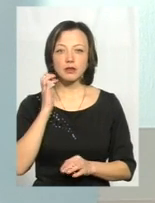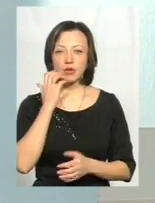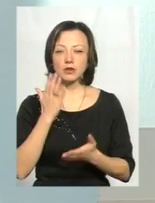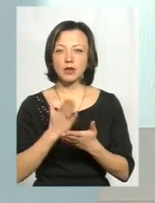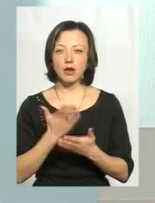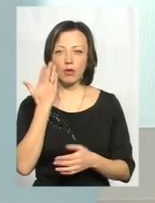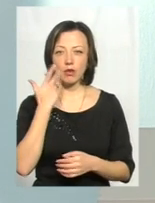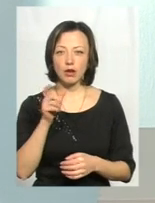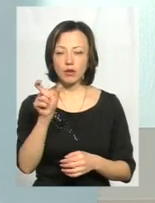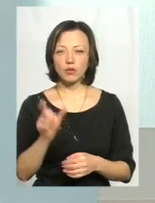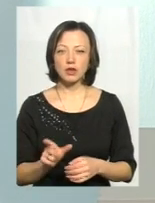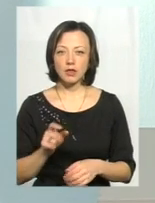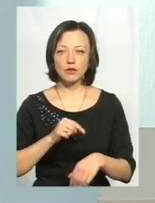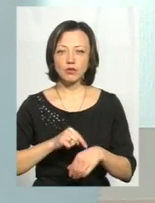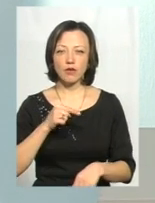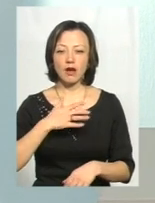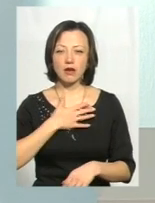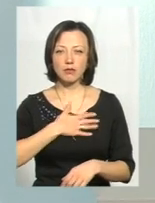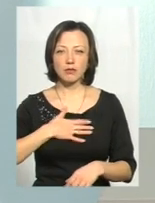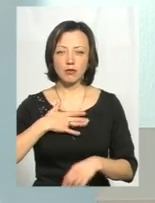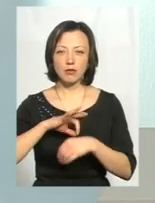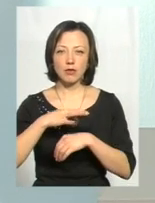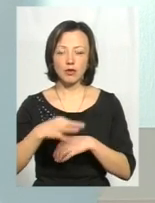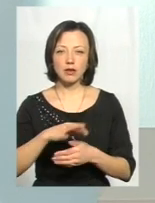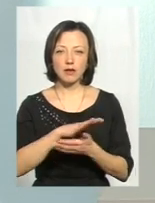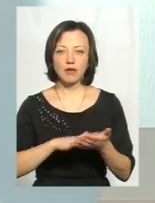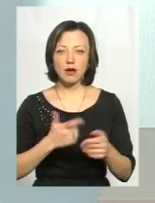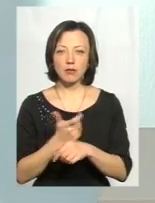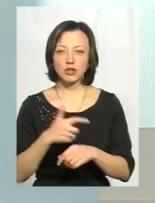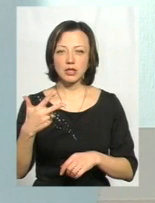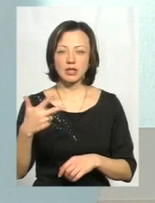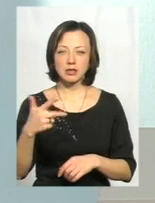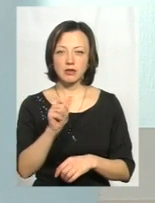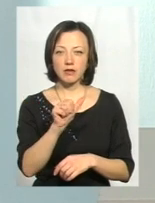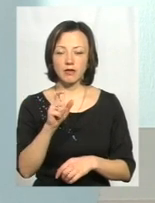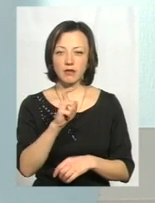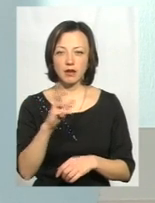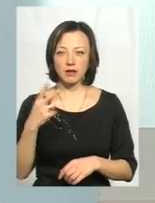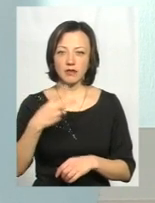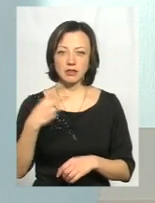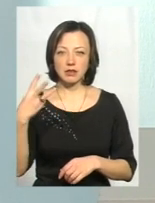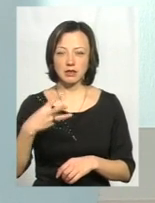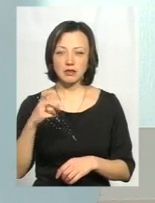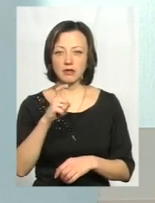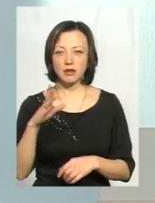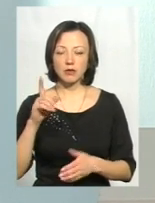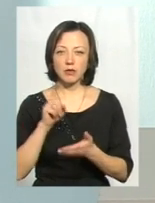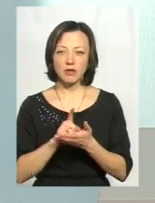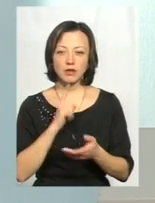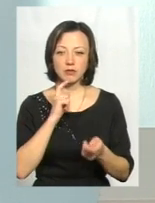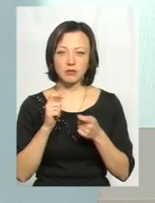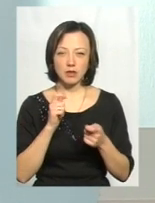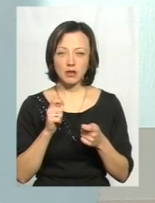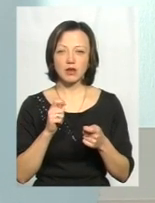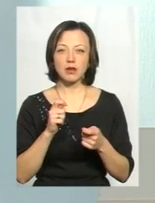відчуває напад заграудинного болю, який триває більше 30 хвилин. Тоді вже 20-30 хвилин, тоді вже людина повинна насторожитися,